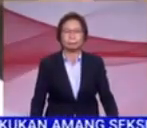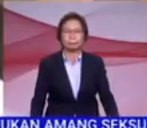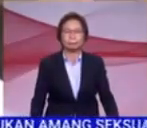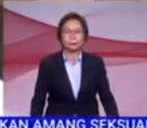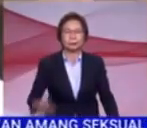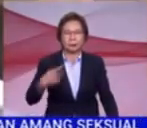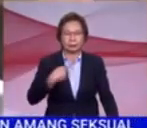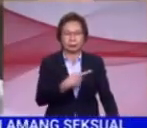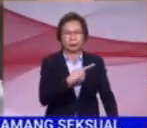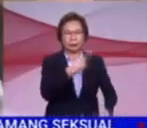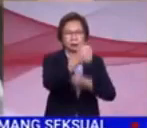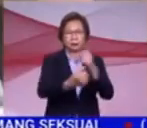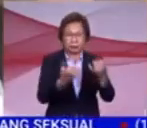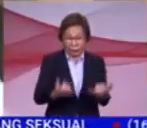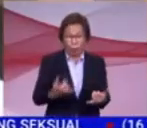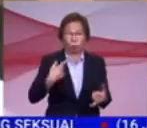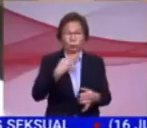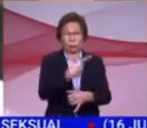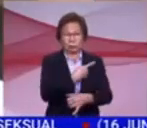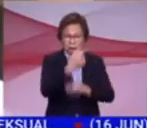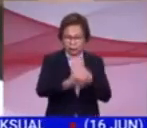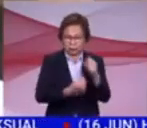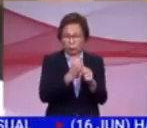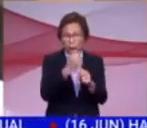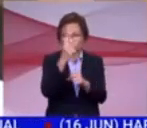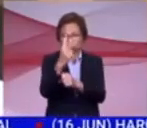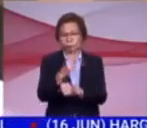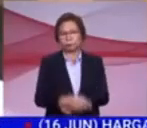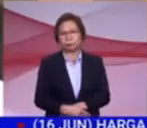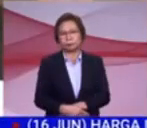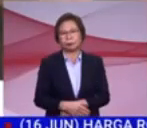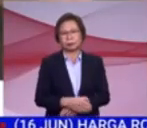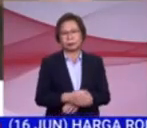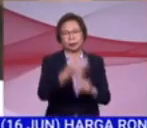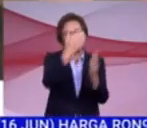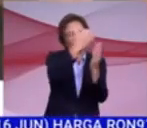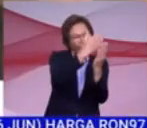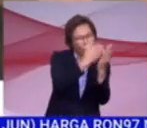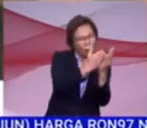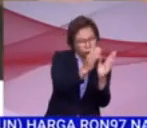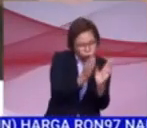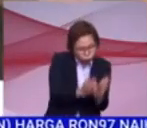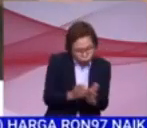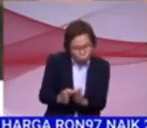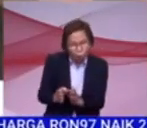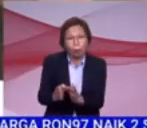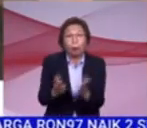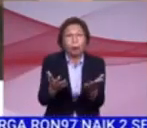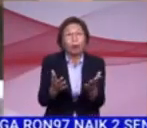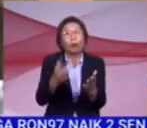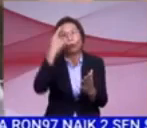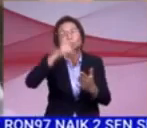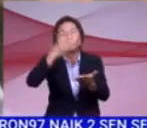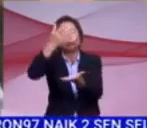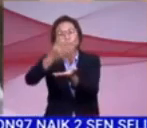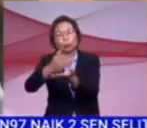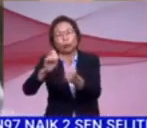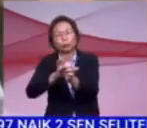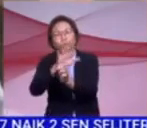Kita memasuki tahun kedua dan Pelan Pemulihan Negara merupakan satu langkah rapi dan berstruktur untuk menangani